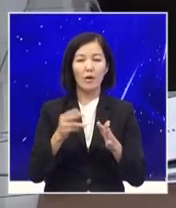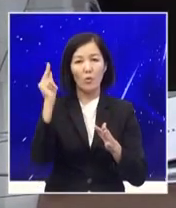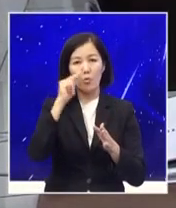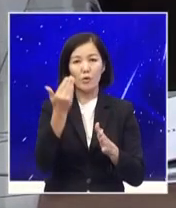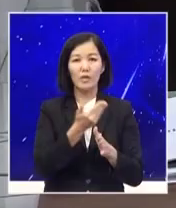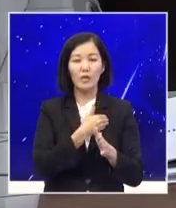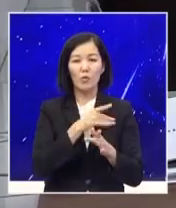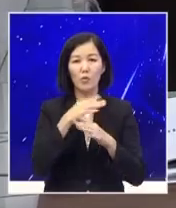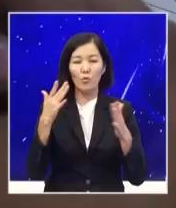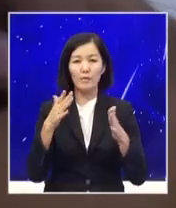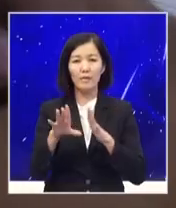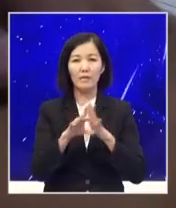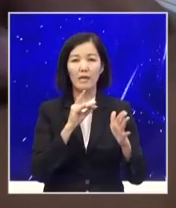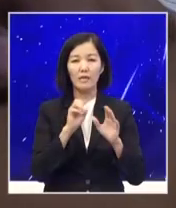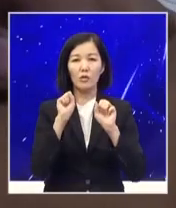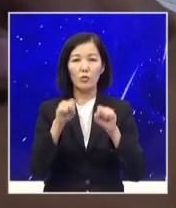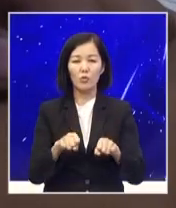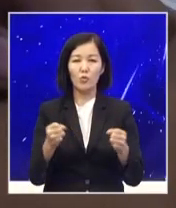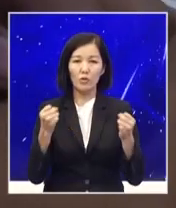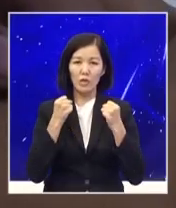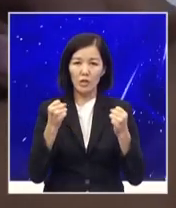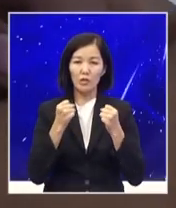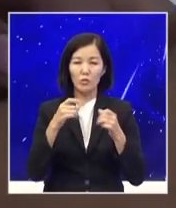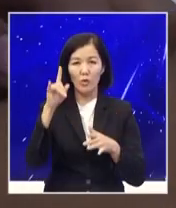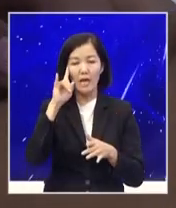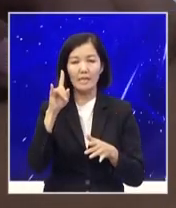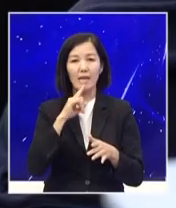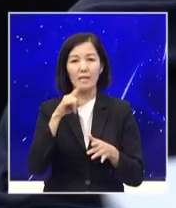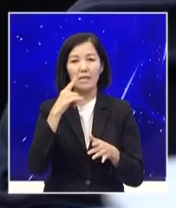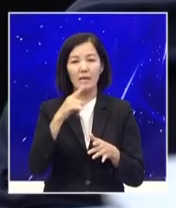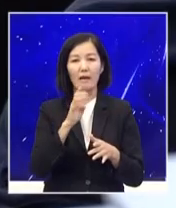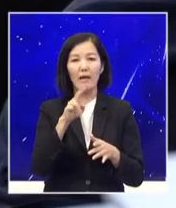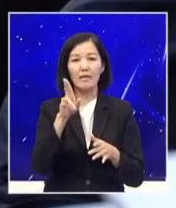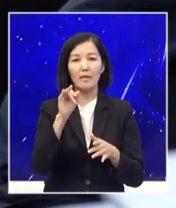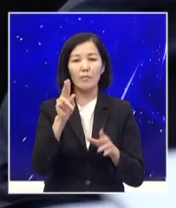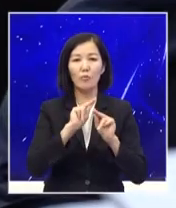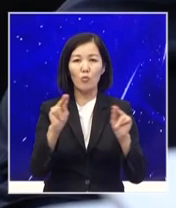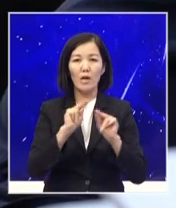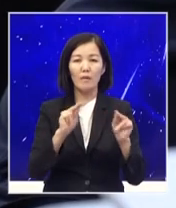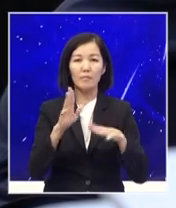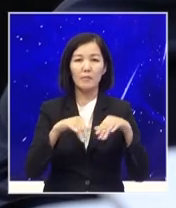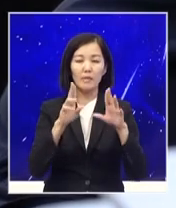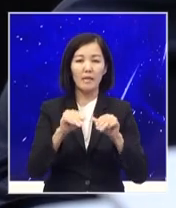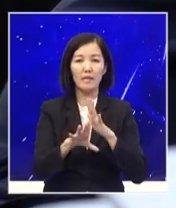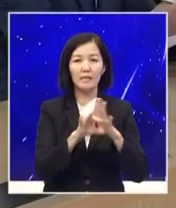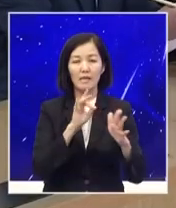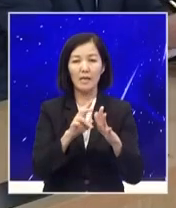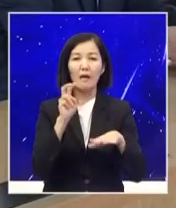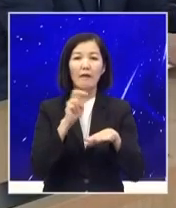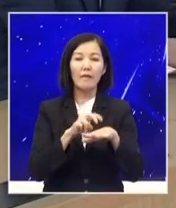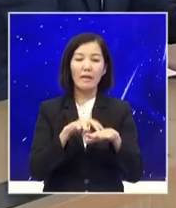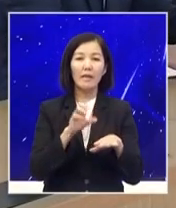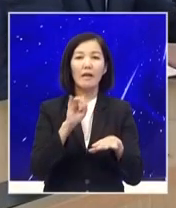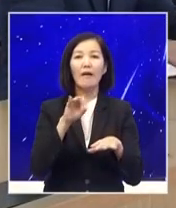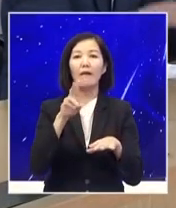Алайда басым бөлігінің таңдайтыны құқық, дене шынықтыру, қазақ тілі мен әдебиеті пәнінің мұғалімі сынды мамандықтар. Сұраныстағы дәрігер, IT